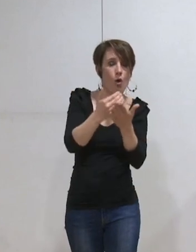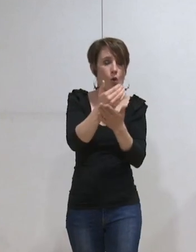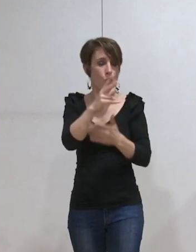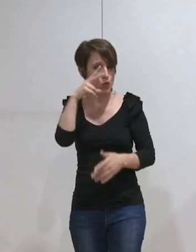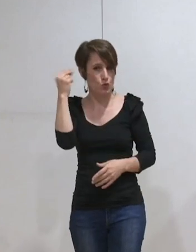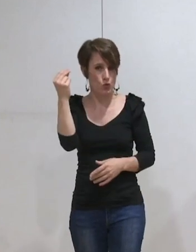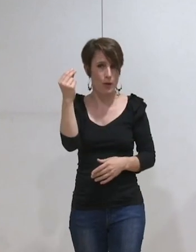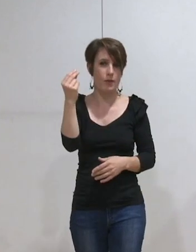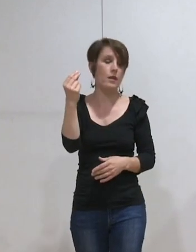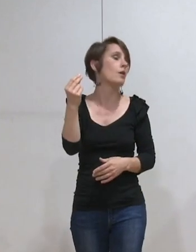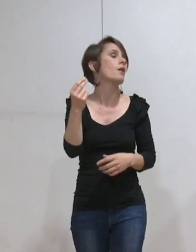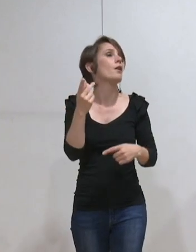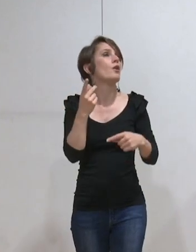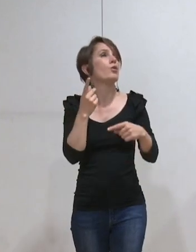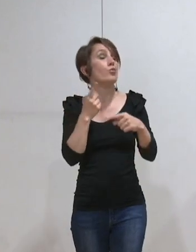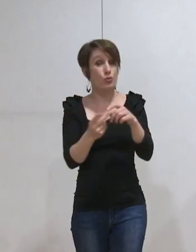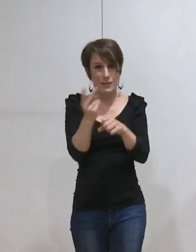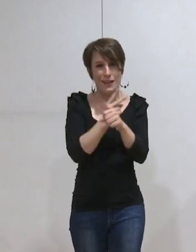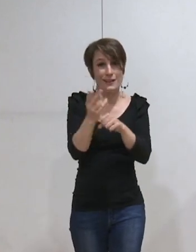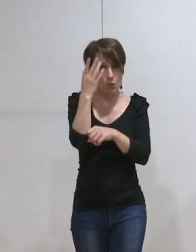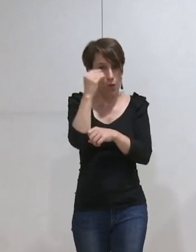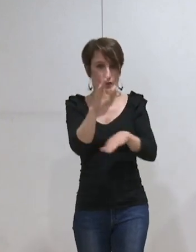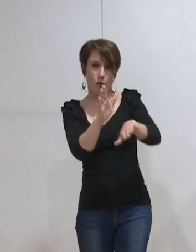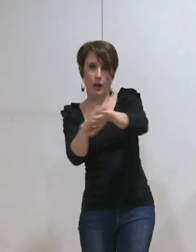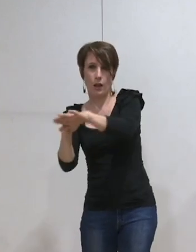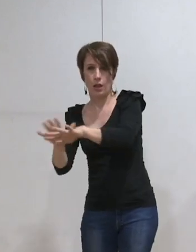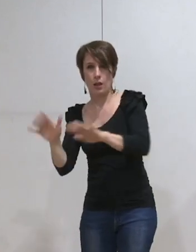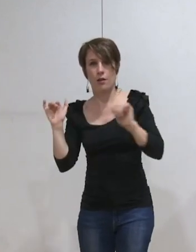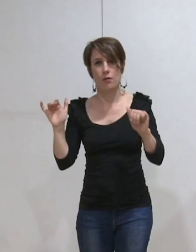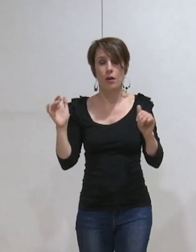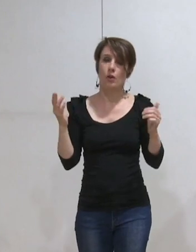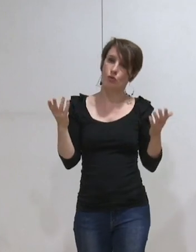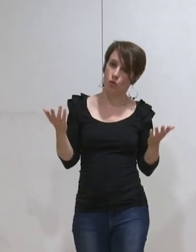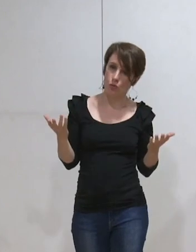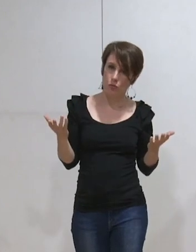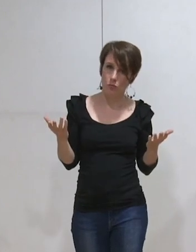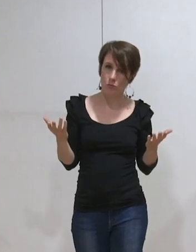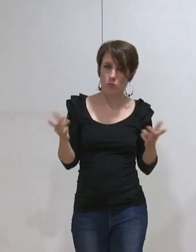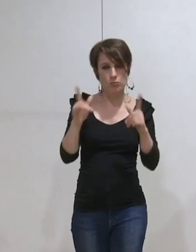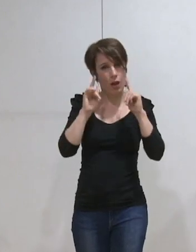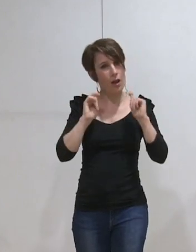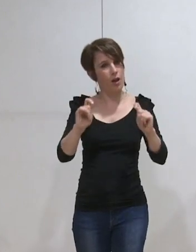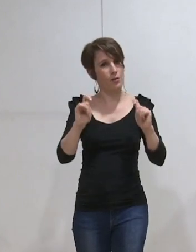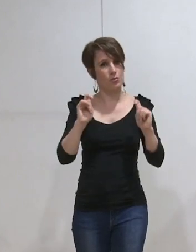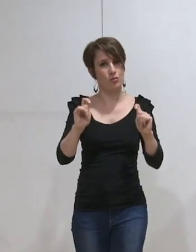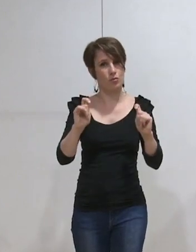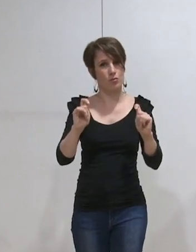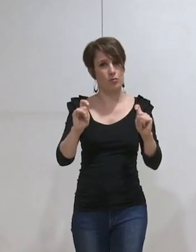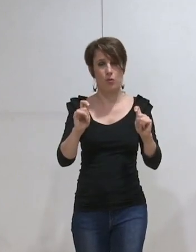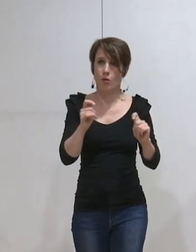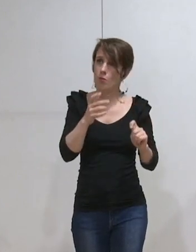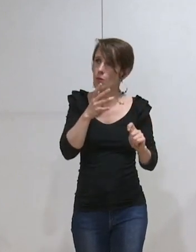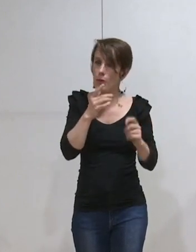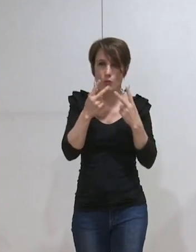profess en matière de risque professionnel pardon il s'agit donc de ne pas déposséder démunir la